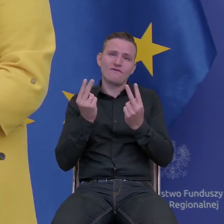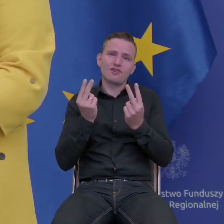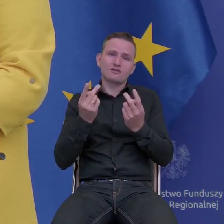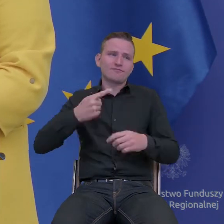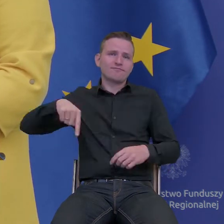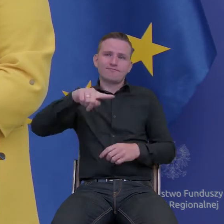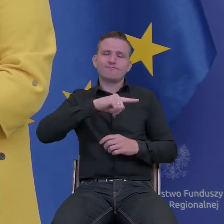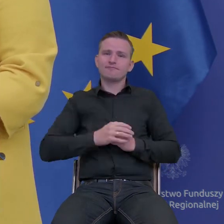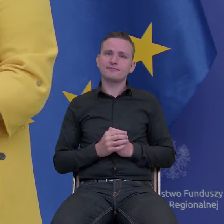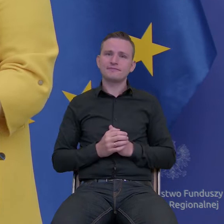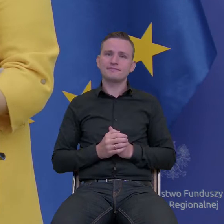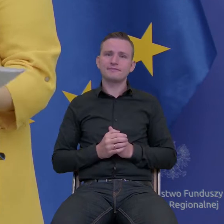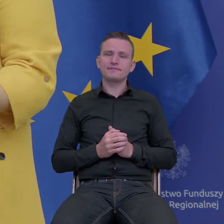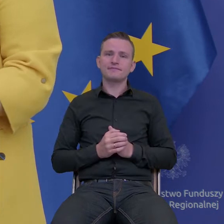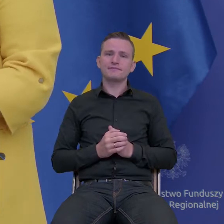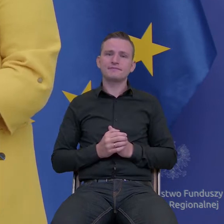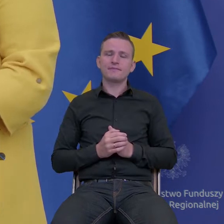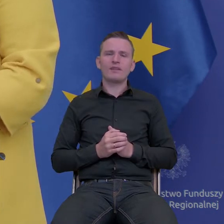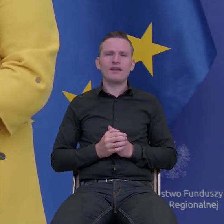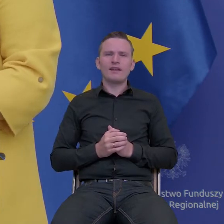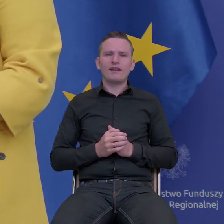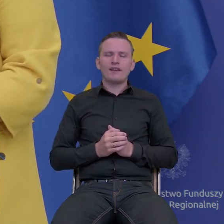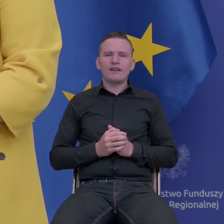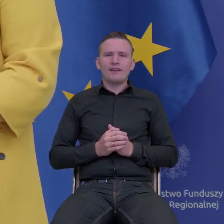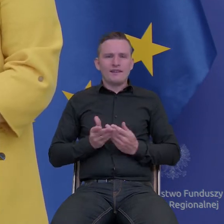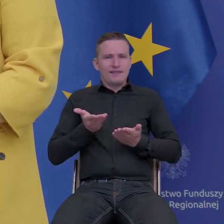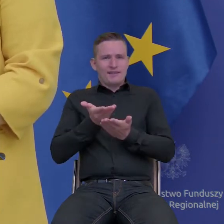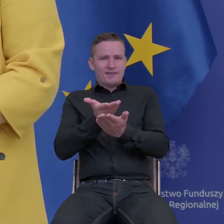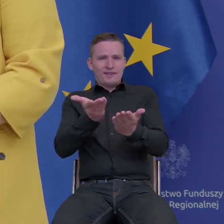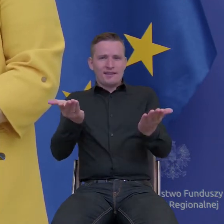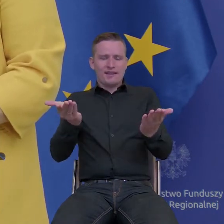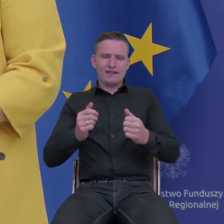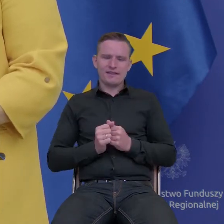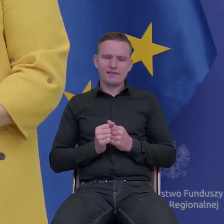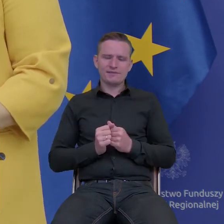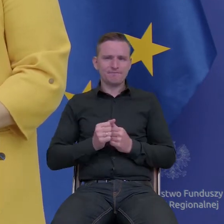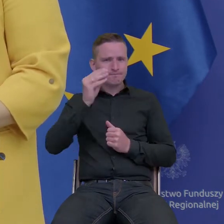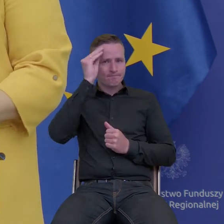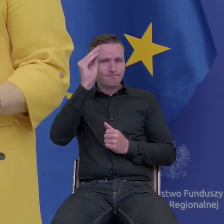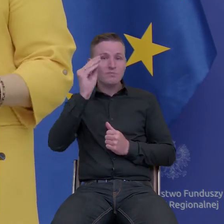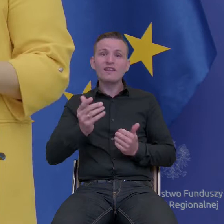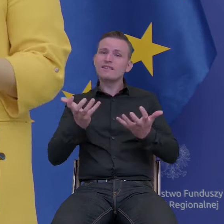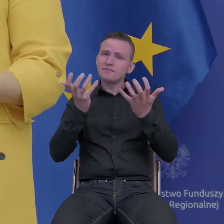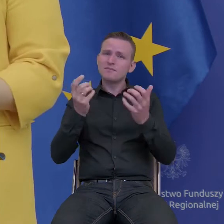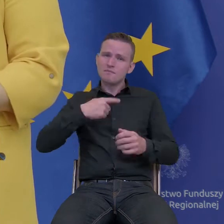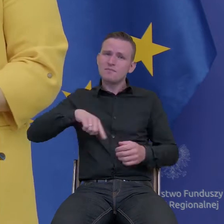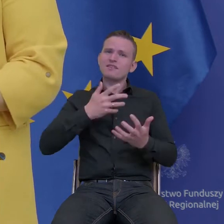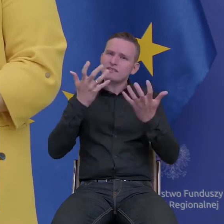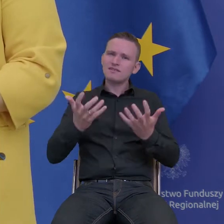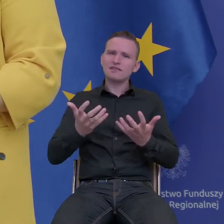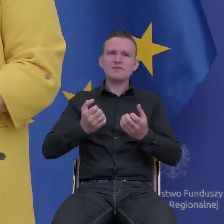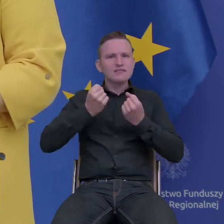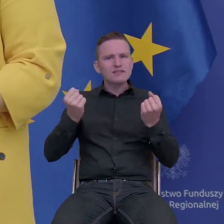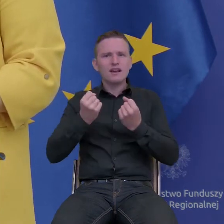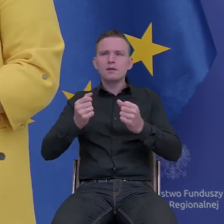Chcemy uwrażliwiać każdą osobę na potrzeby drugiego człowieka.